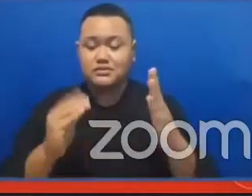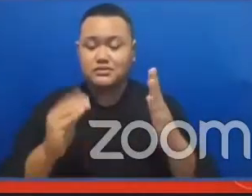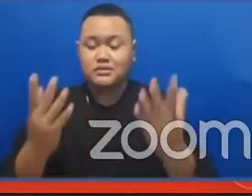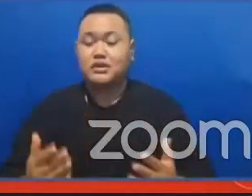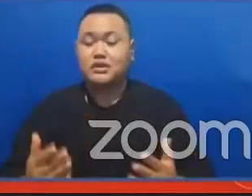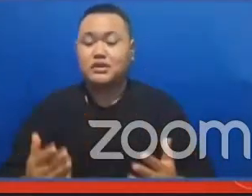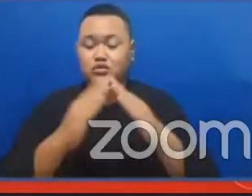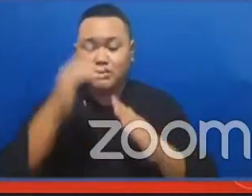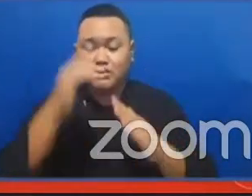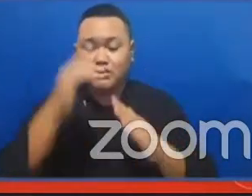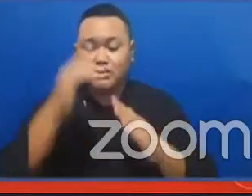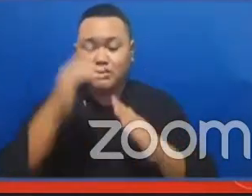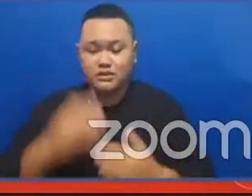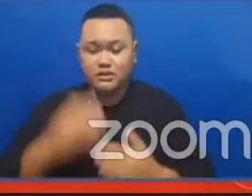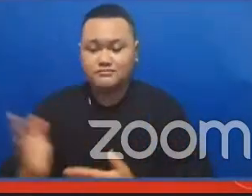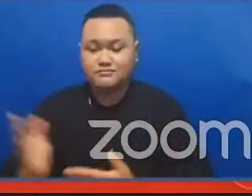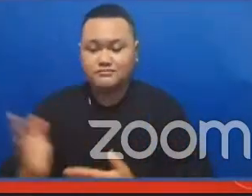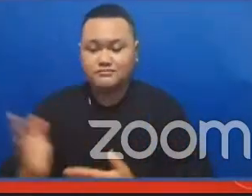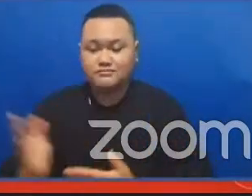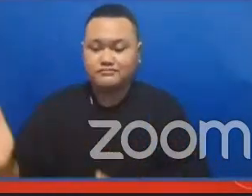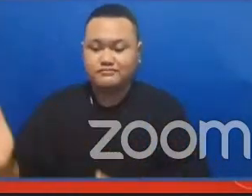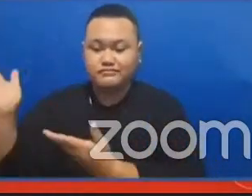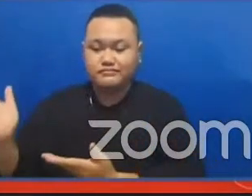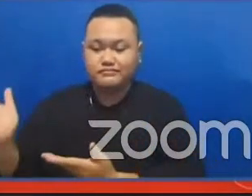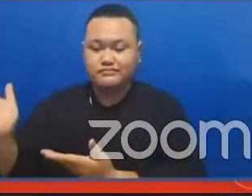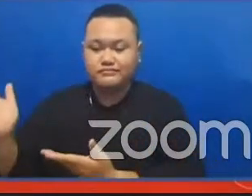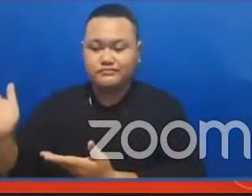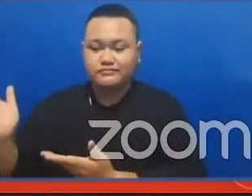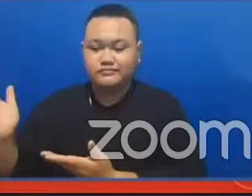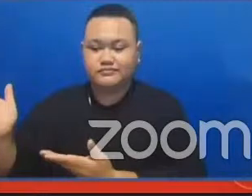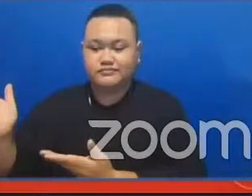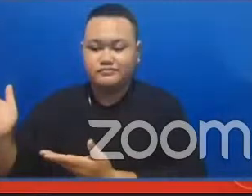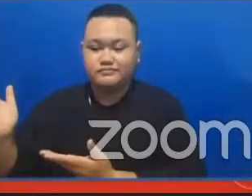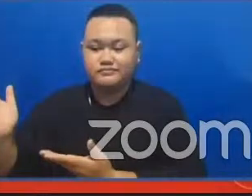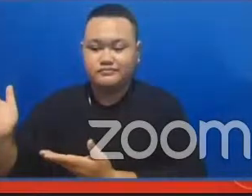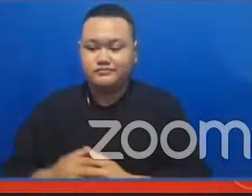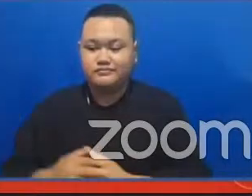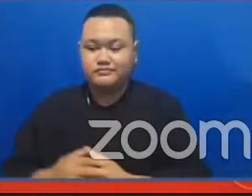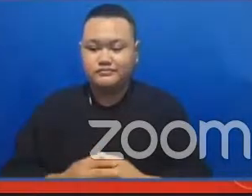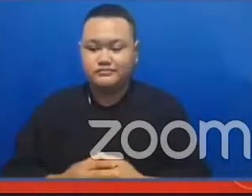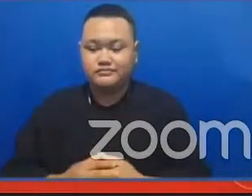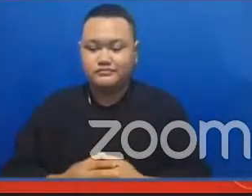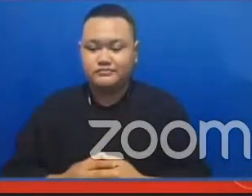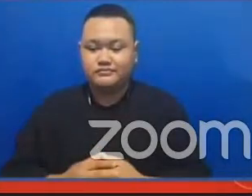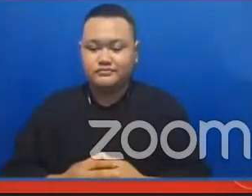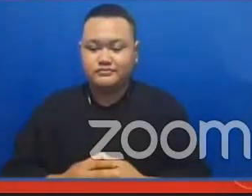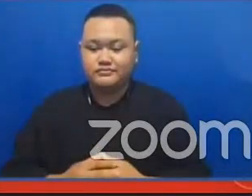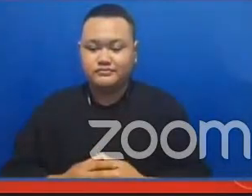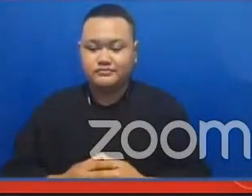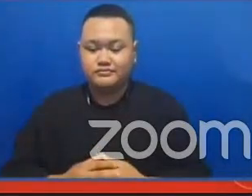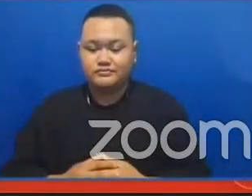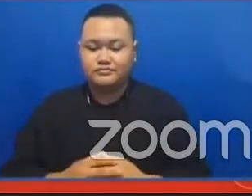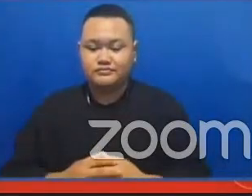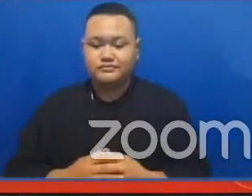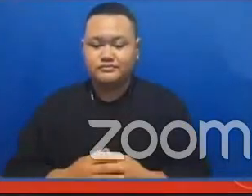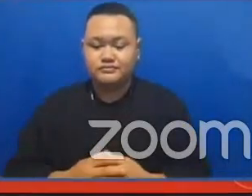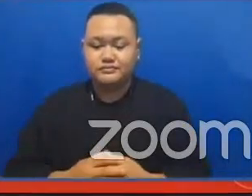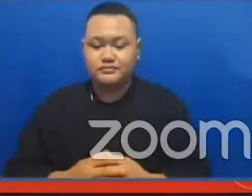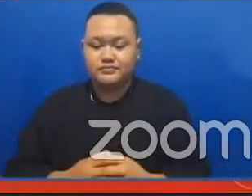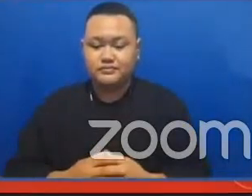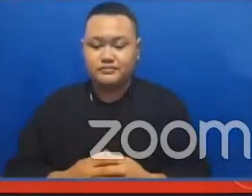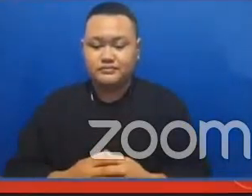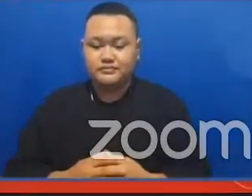Oke, sekarang kita akan kunjungi rumah belajar, Bapak Ibu. Saya stop dulu. Saya akan share screen